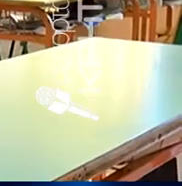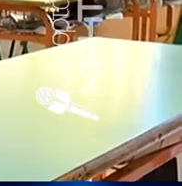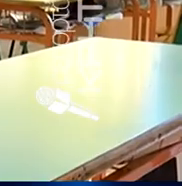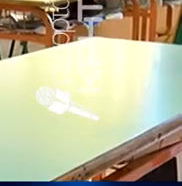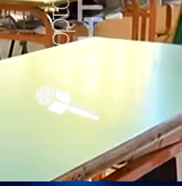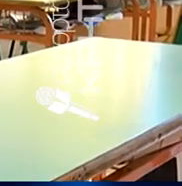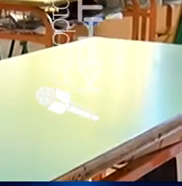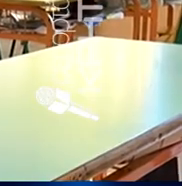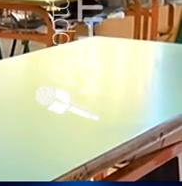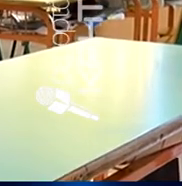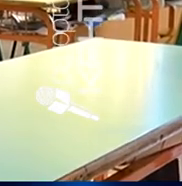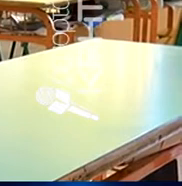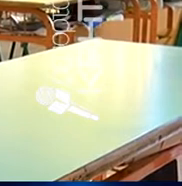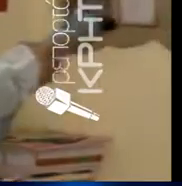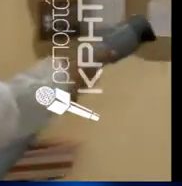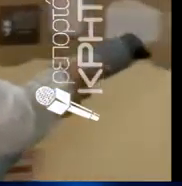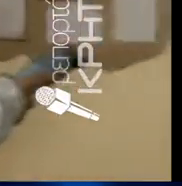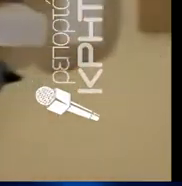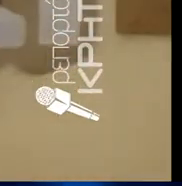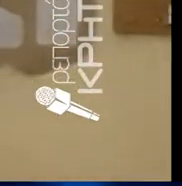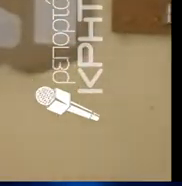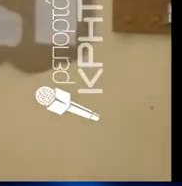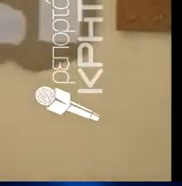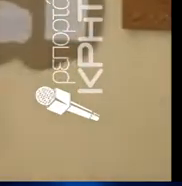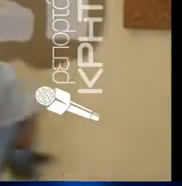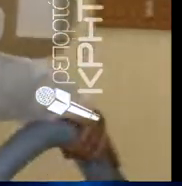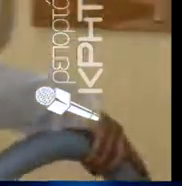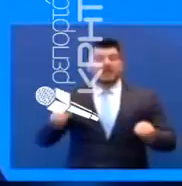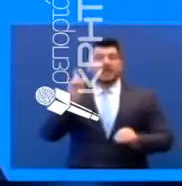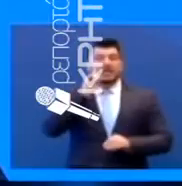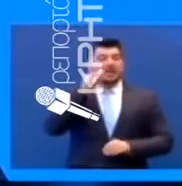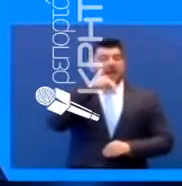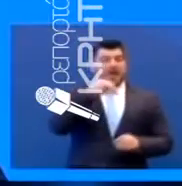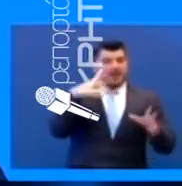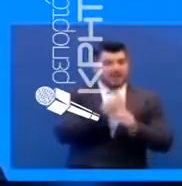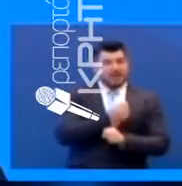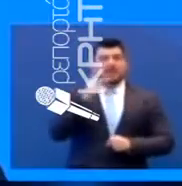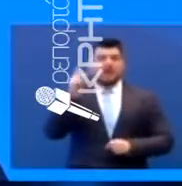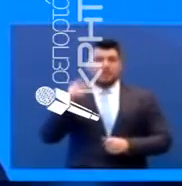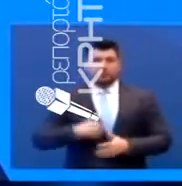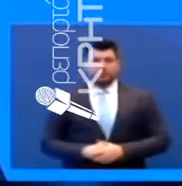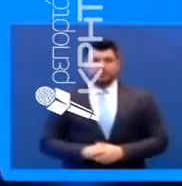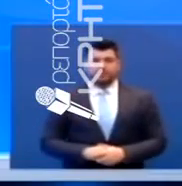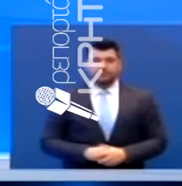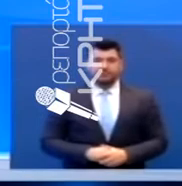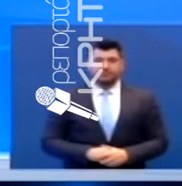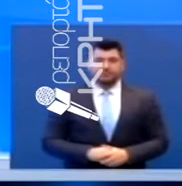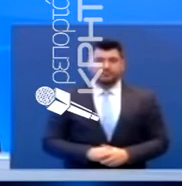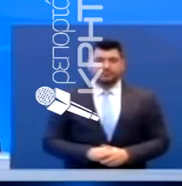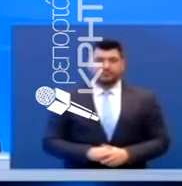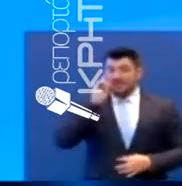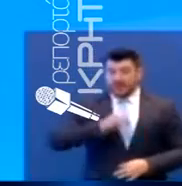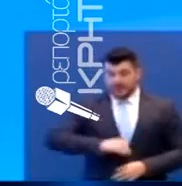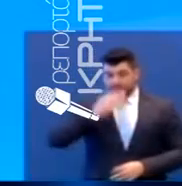τη Δευτέρα 1 Ιουνίου, εξειδίκευσαν σε κοινή συνέντευξη τύπου ο κυβερνητικός εκπρόσωπος Στέλιος Πέτσας, η